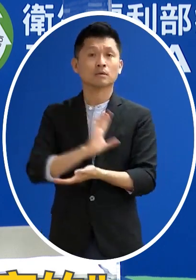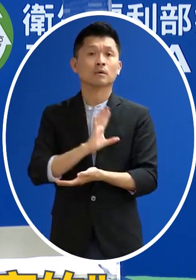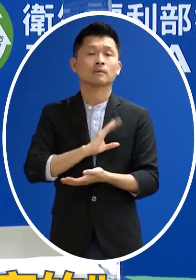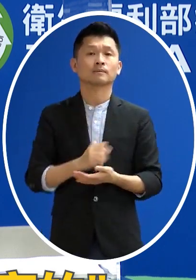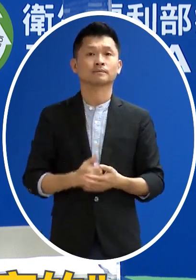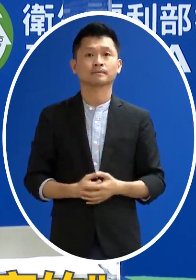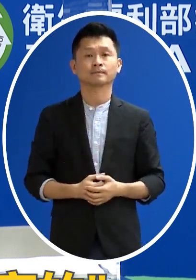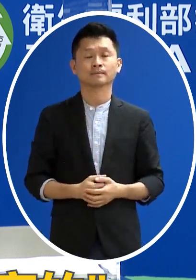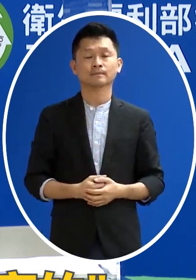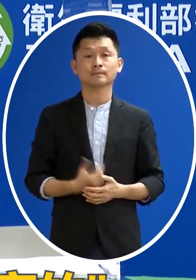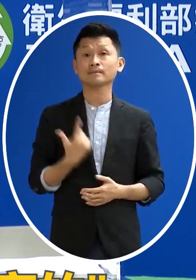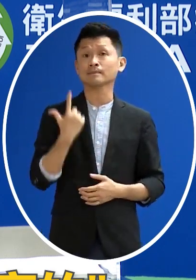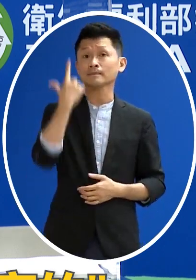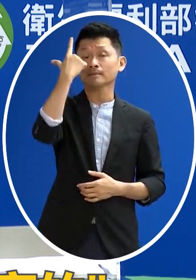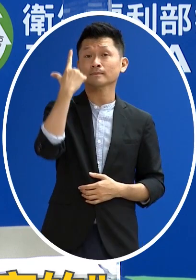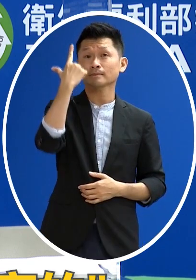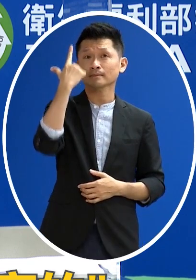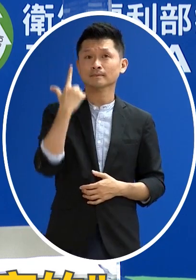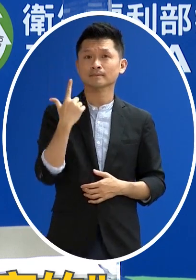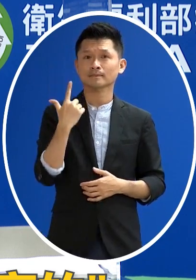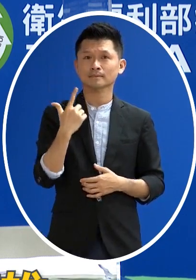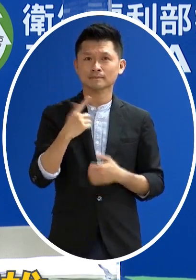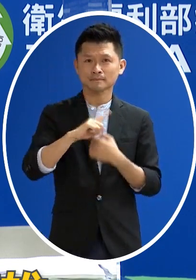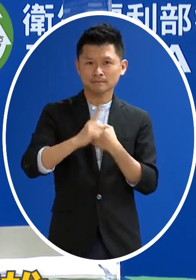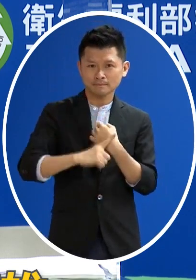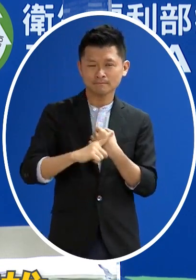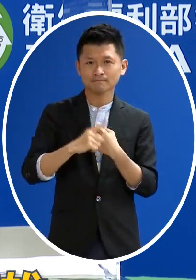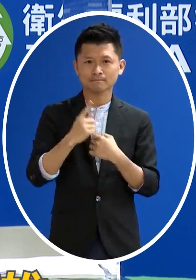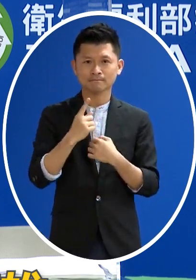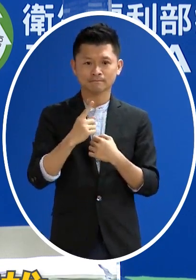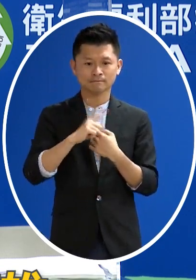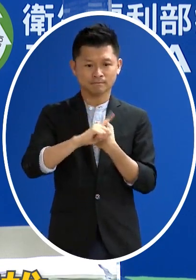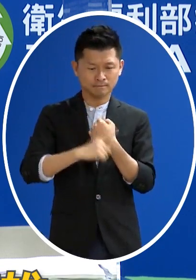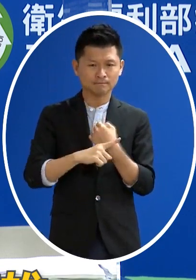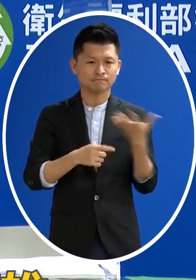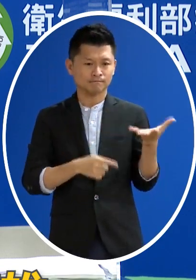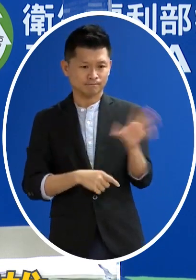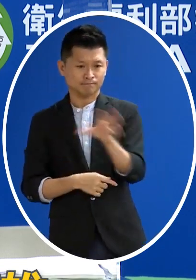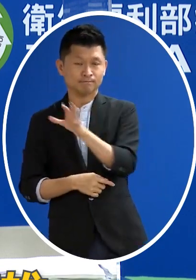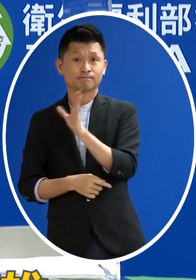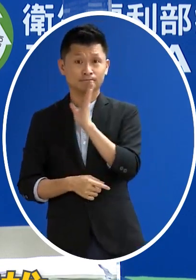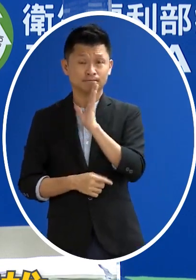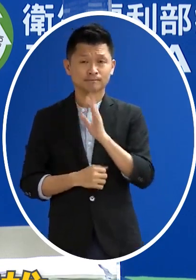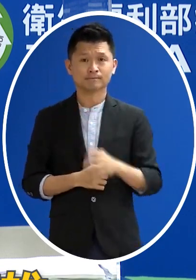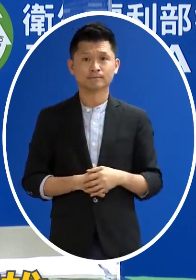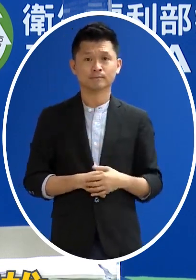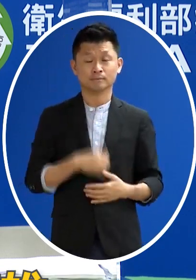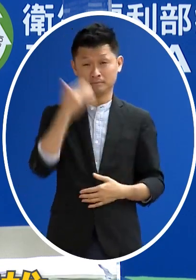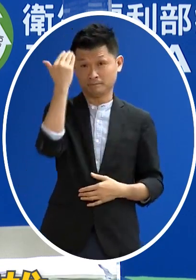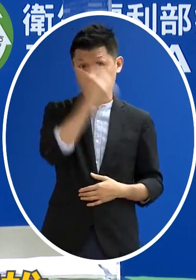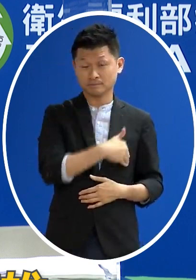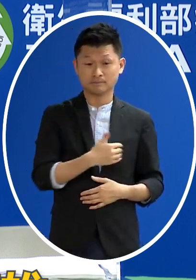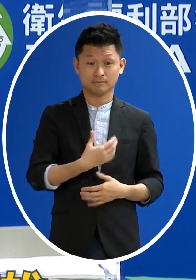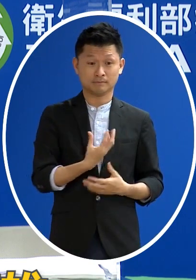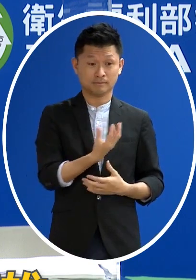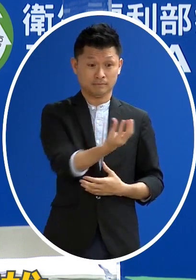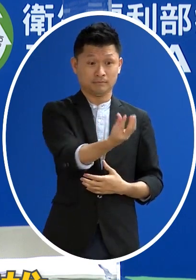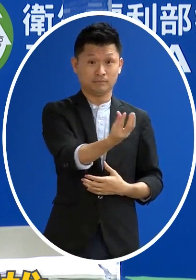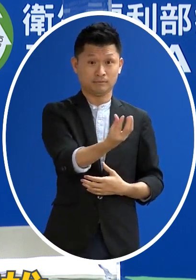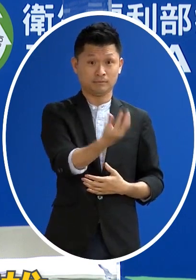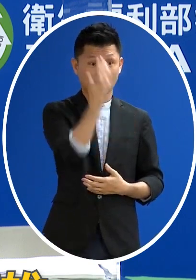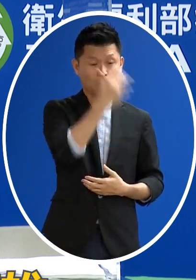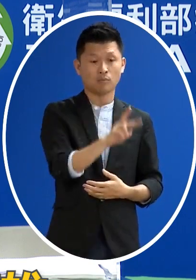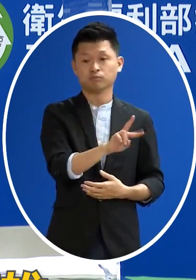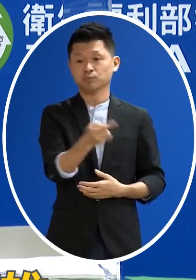下，我们也在上一次几次的这样的做法，我们都维持一样的做法。我也不会一下子就把应该给他的就一下就配